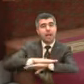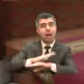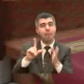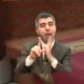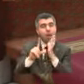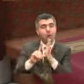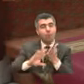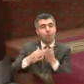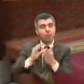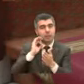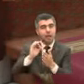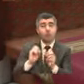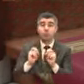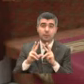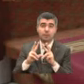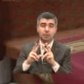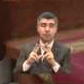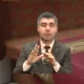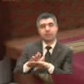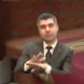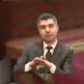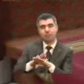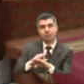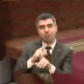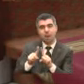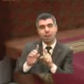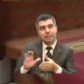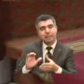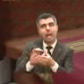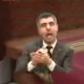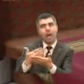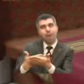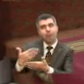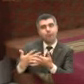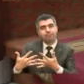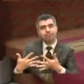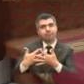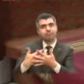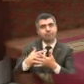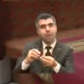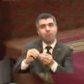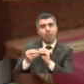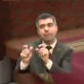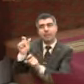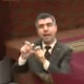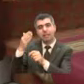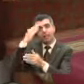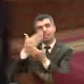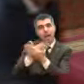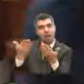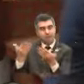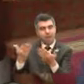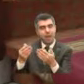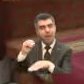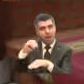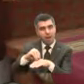وتتاخذ سميتو. فرجاء انتم ساعدونا باش غير المواطن يتفهم هذه الاشكاليه اللي هي اشكاليه اداريه، ونسعى جهدنا الا يقع